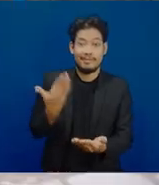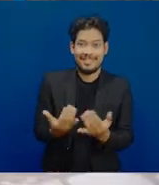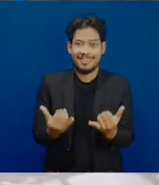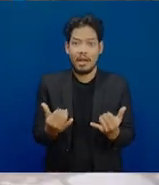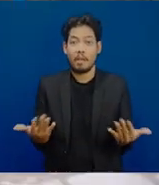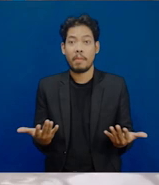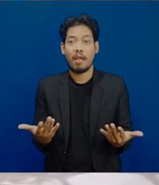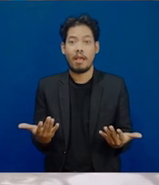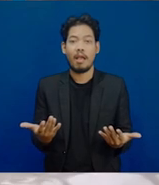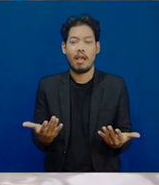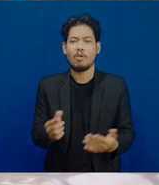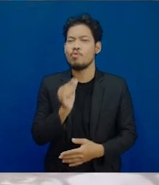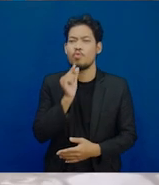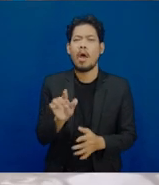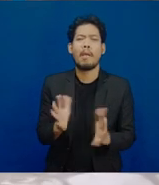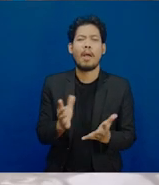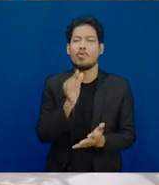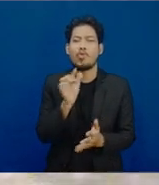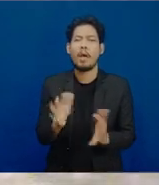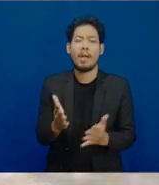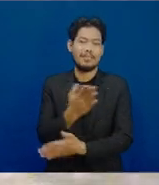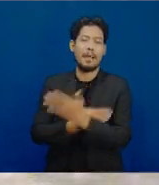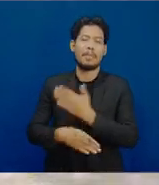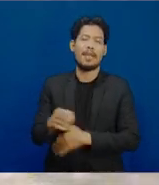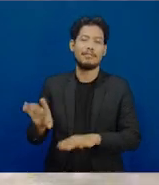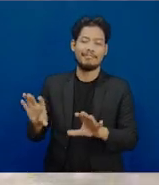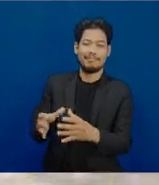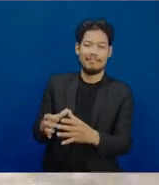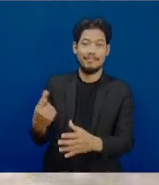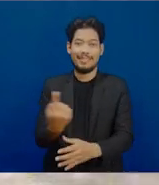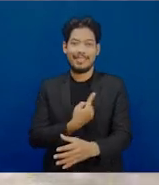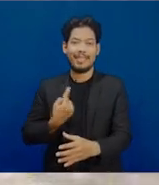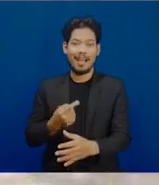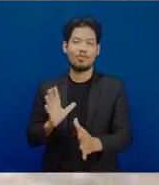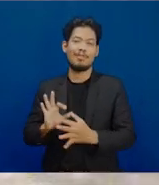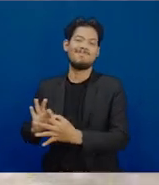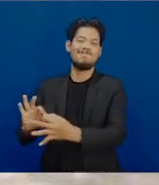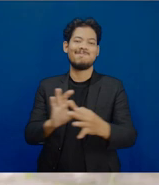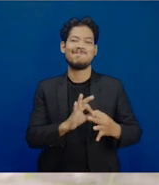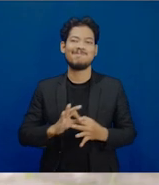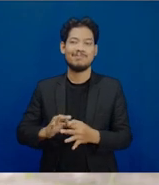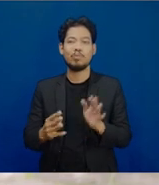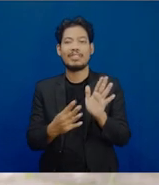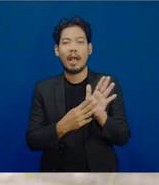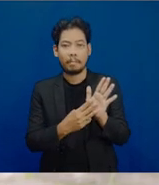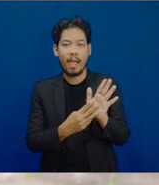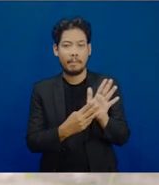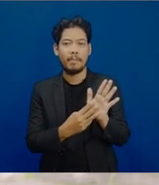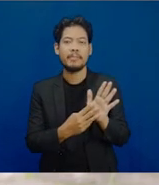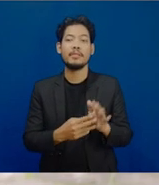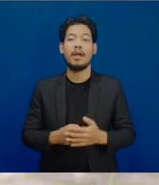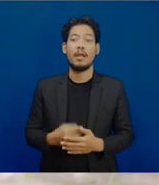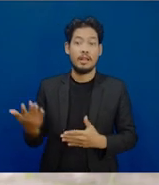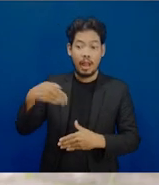Sejauh ini, untuk difabel dari kelompok kita sudah terlibat di Musrembang,